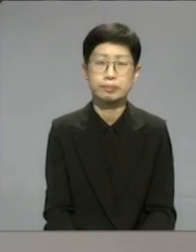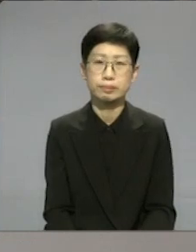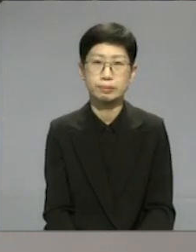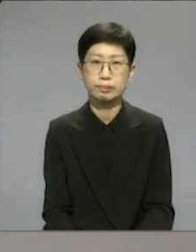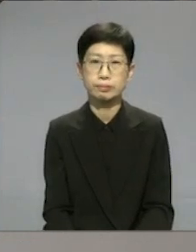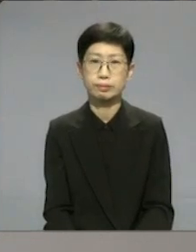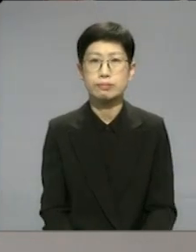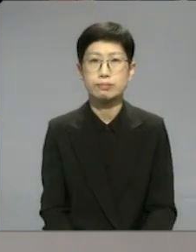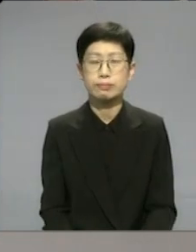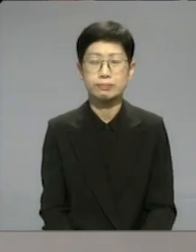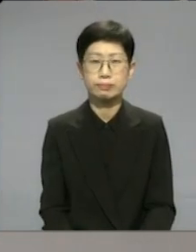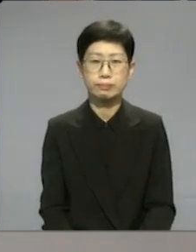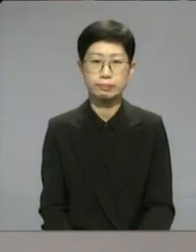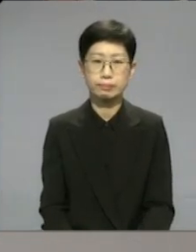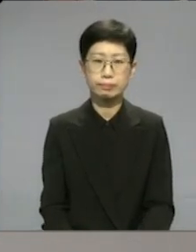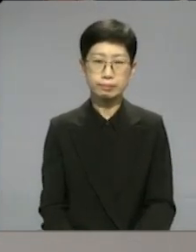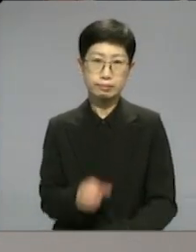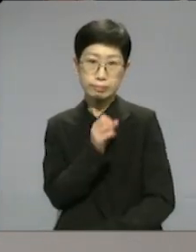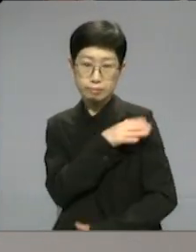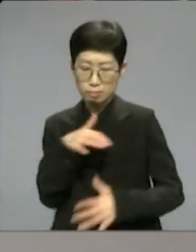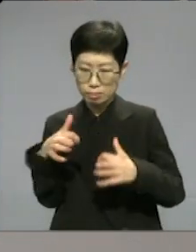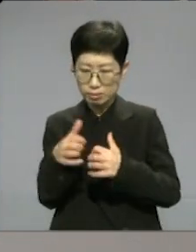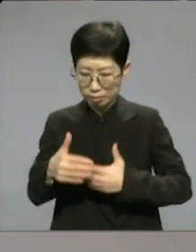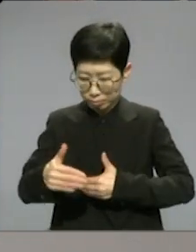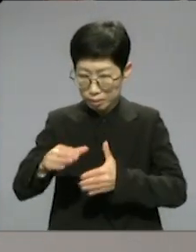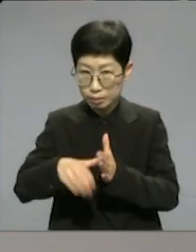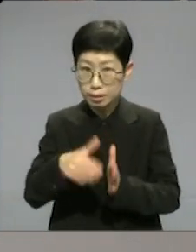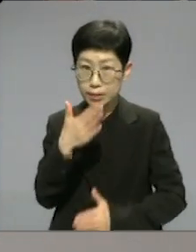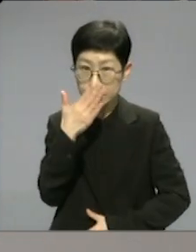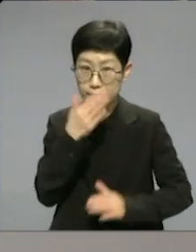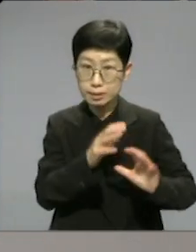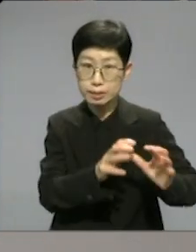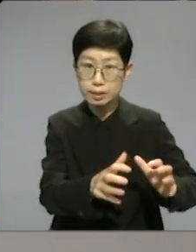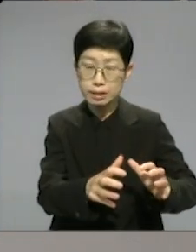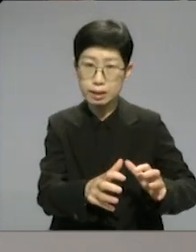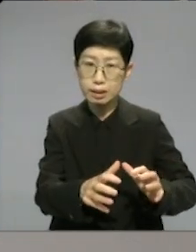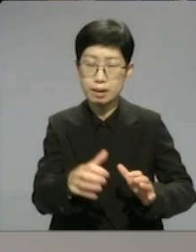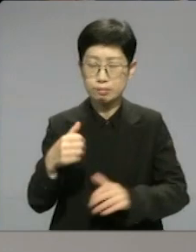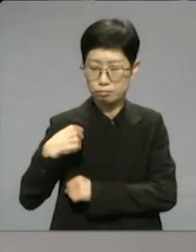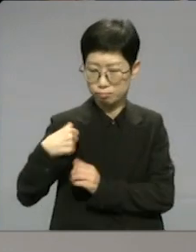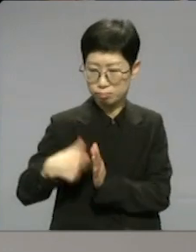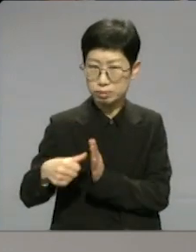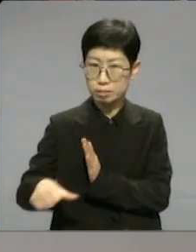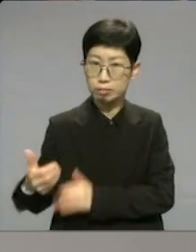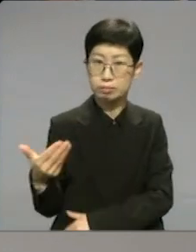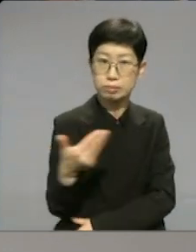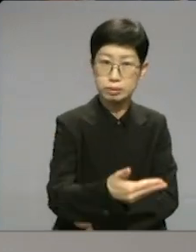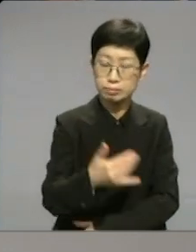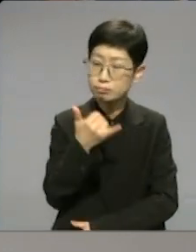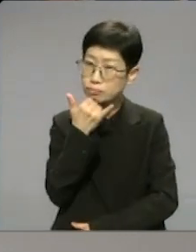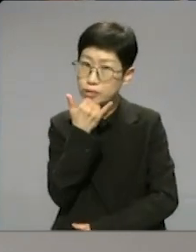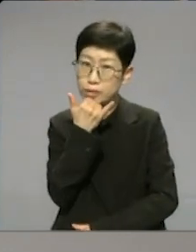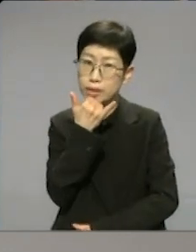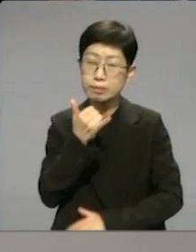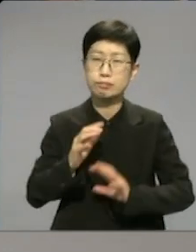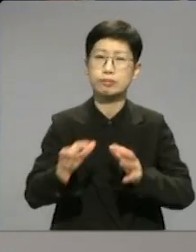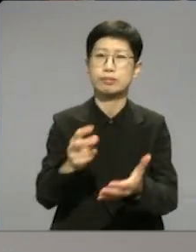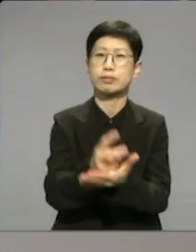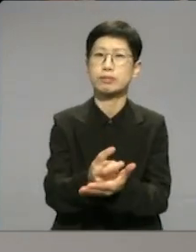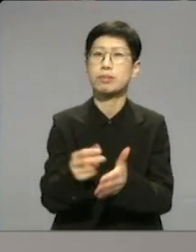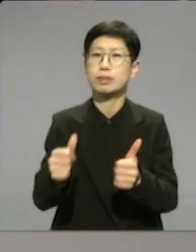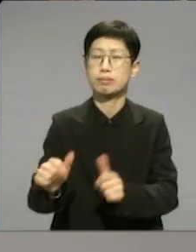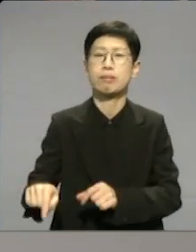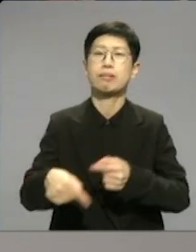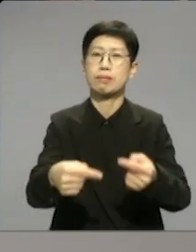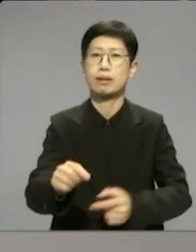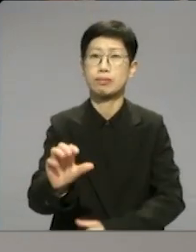네, 북미 전역에서 가자 전쟁 과정에서 이스라엘에 적극적으로 무기를 공급해온 독일이 국제 법정에 서게 됐습니다.